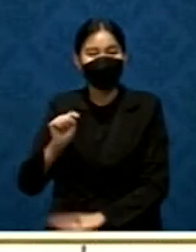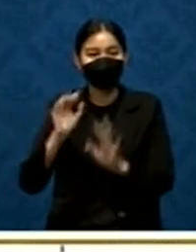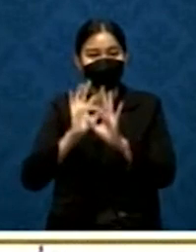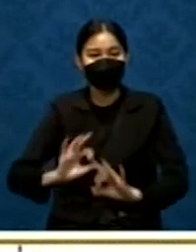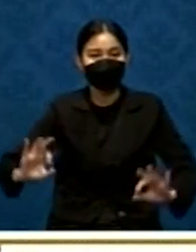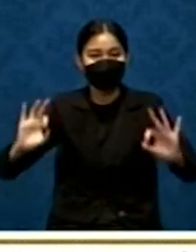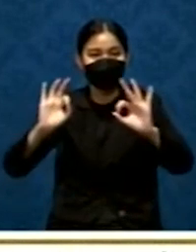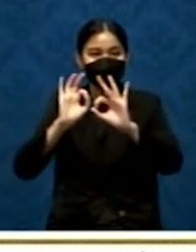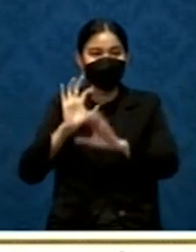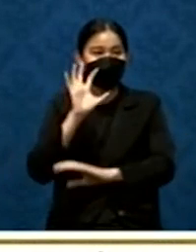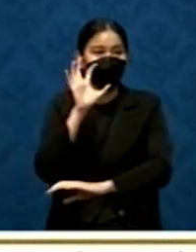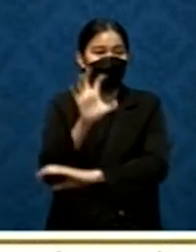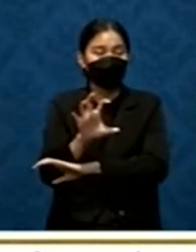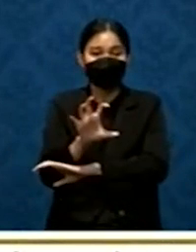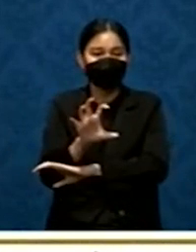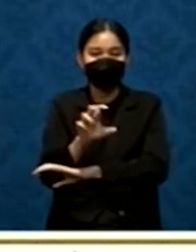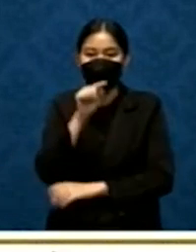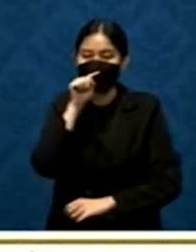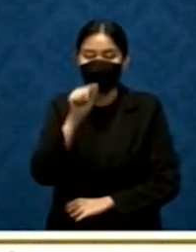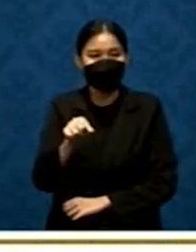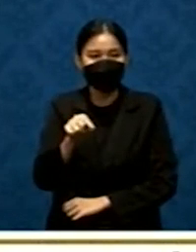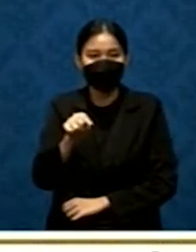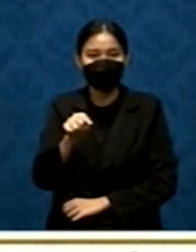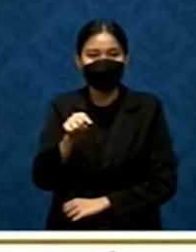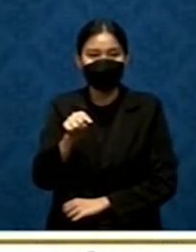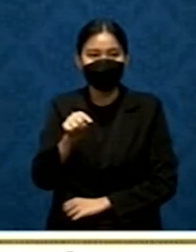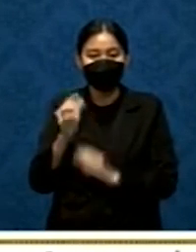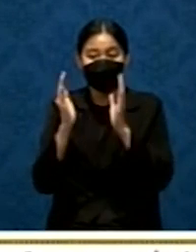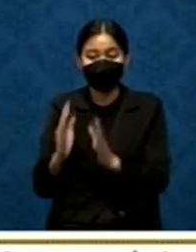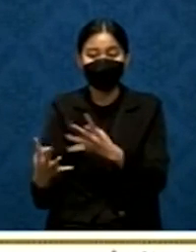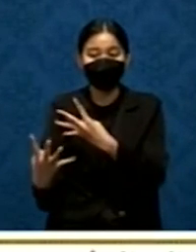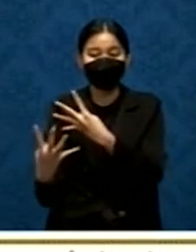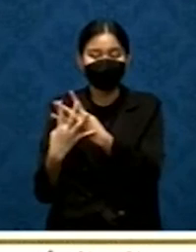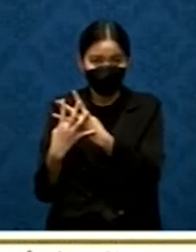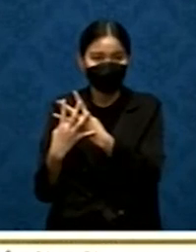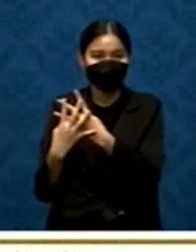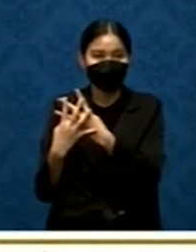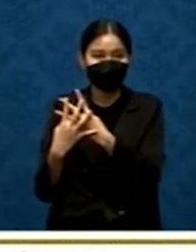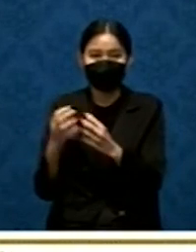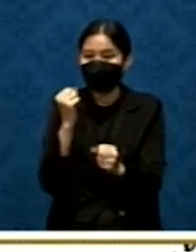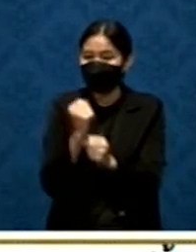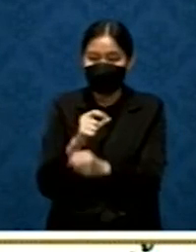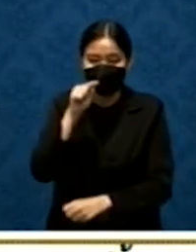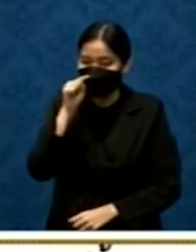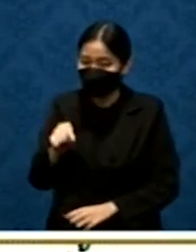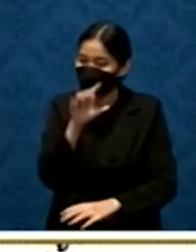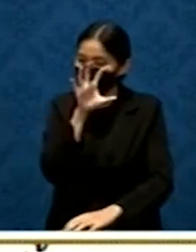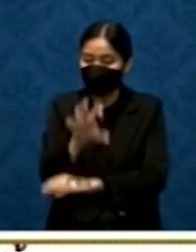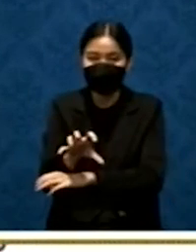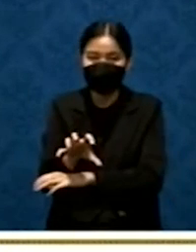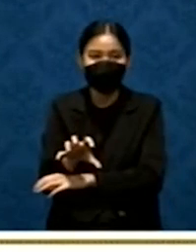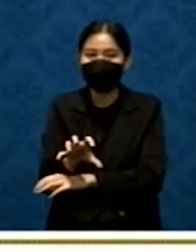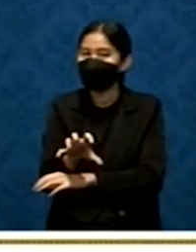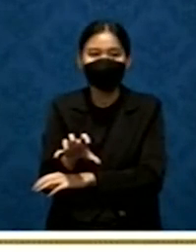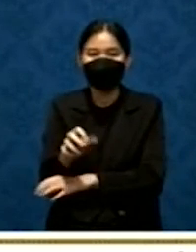ที่เราจะไปบังคับบัญชาหรือทำให้ผู้ต้องขังที่อยู่ในเรือนจำทำอย่างนู้นอย่างนี้อย่างนั้น